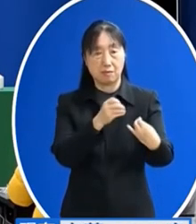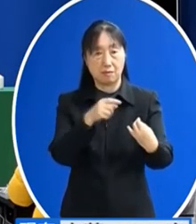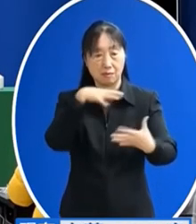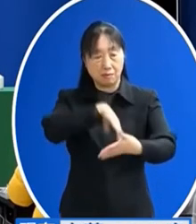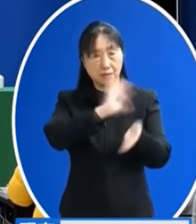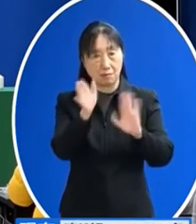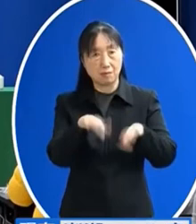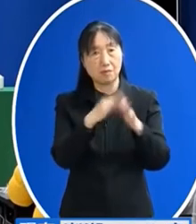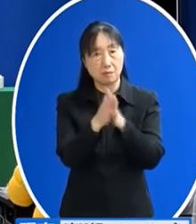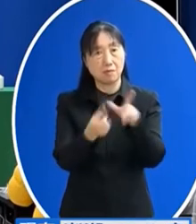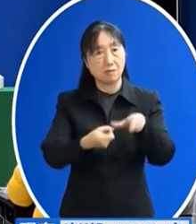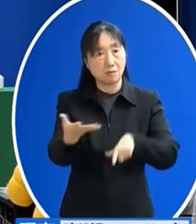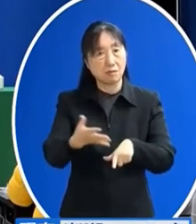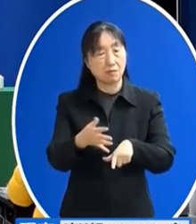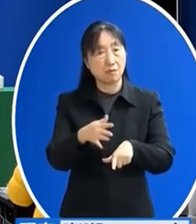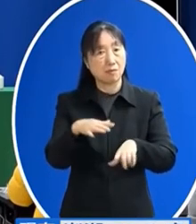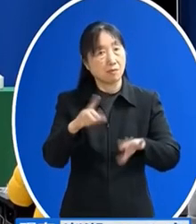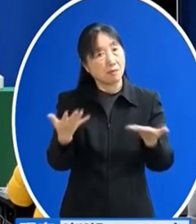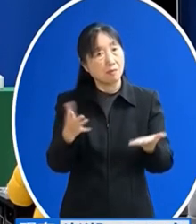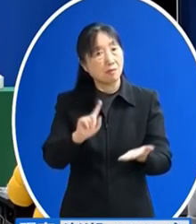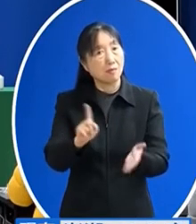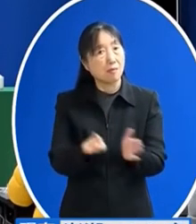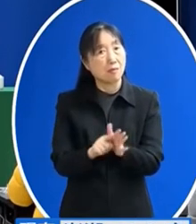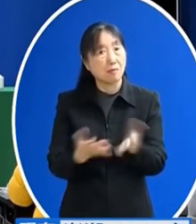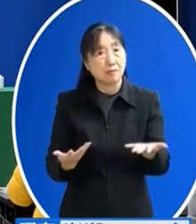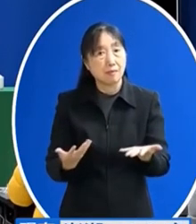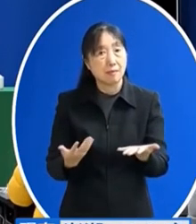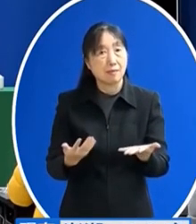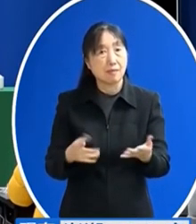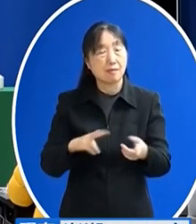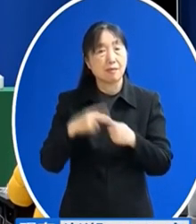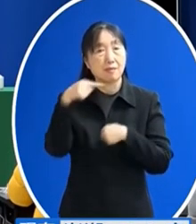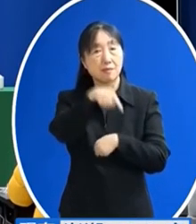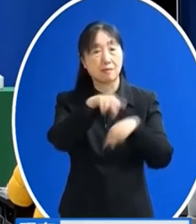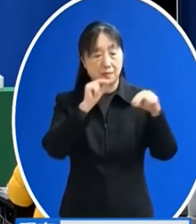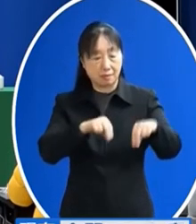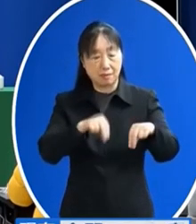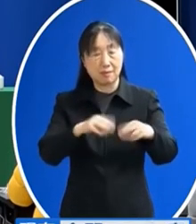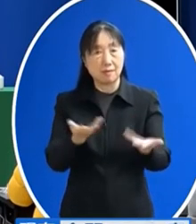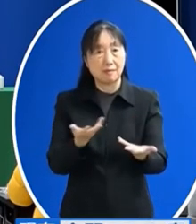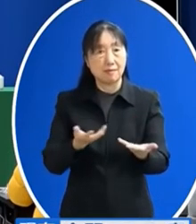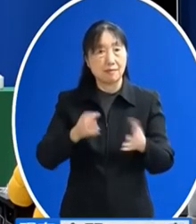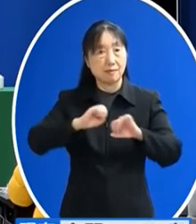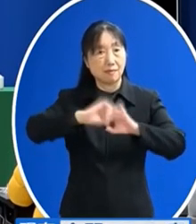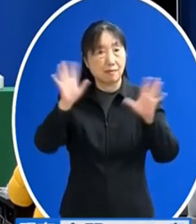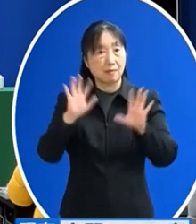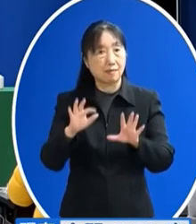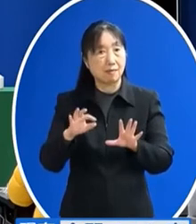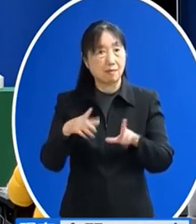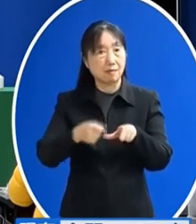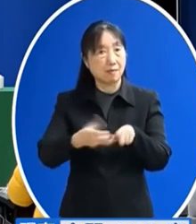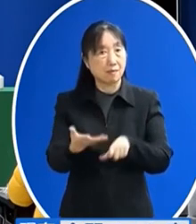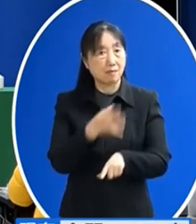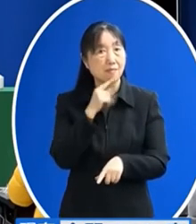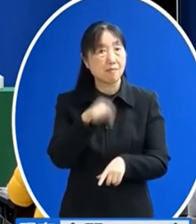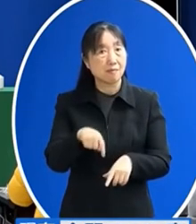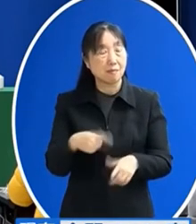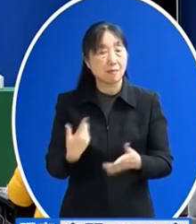容。那有预计什么时候公开吗？ 什么东西？ 第二就是跟东洋的合约的部分。